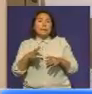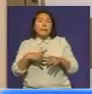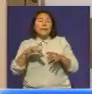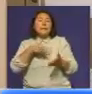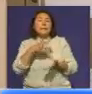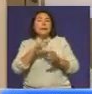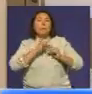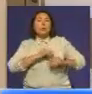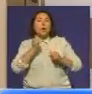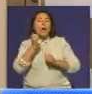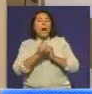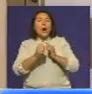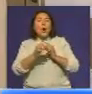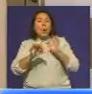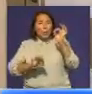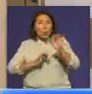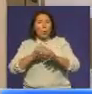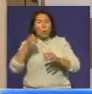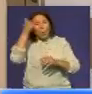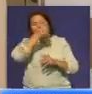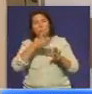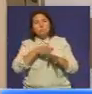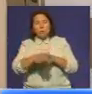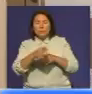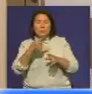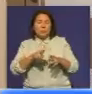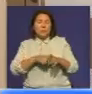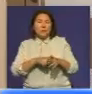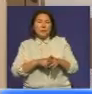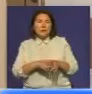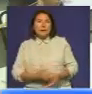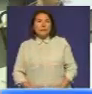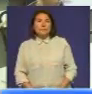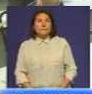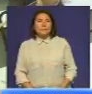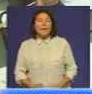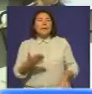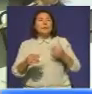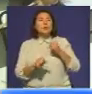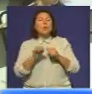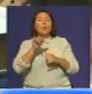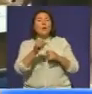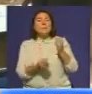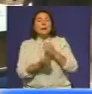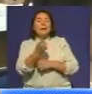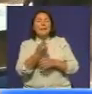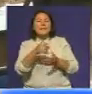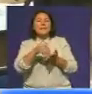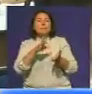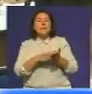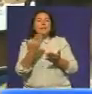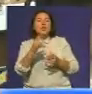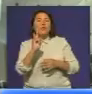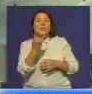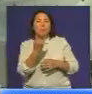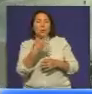Центр работает круглый год и даже летом, чтобы дети не тратили свое время зря. Если у вас появится желание записать вашего